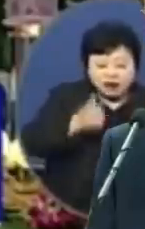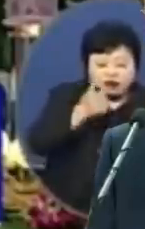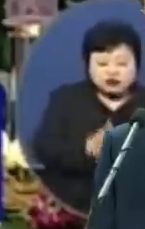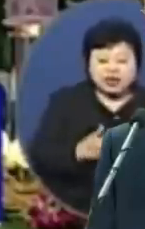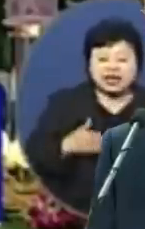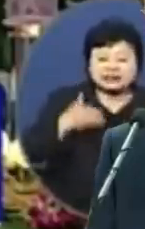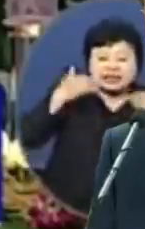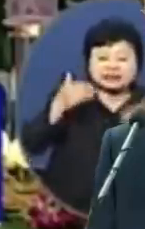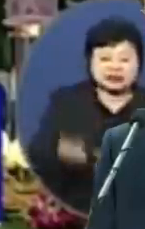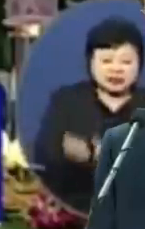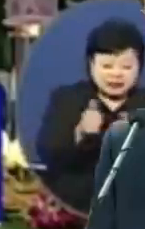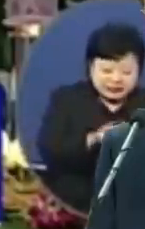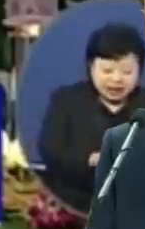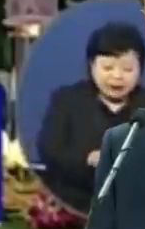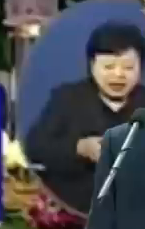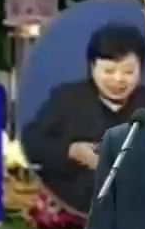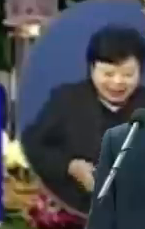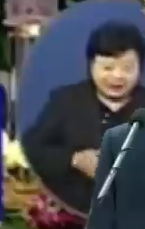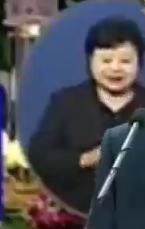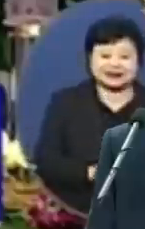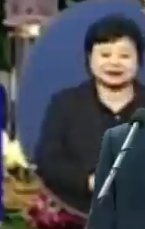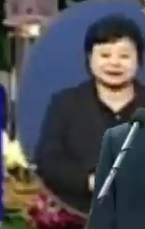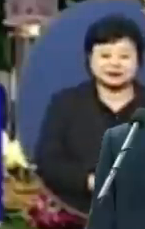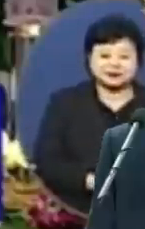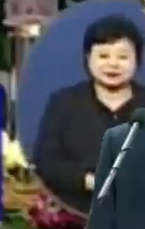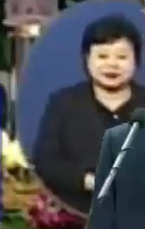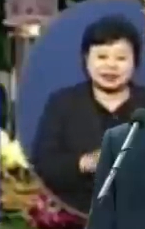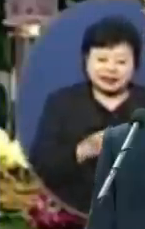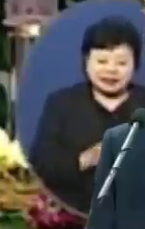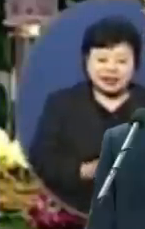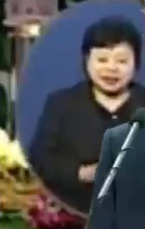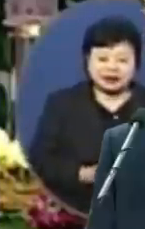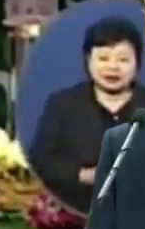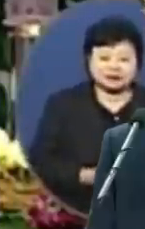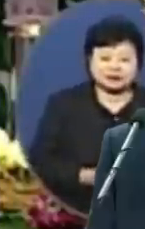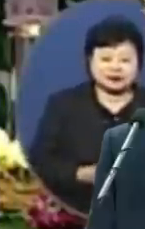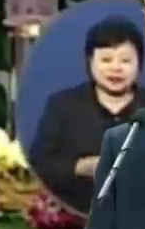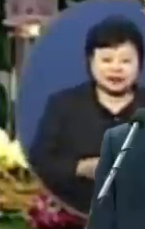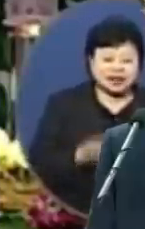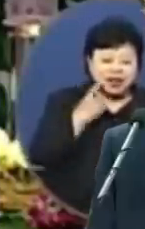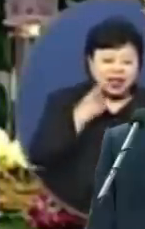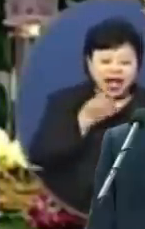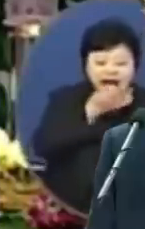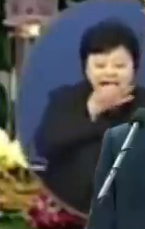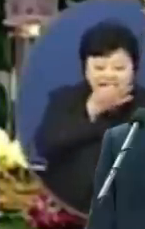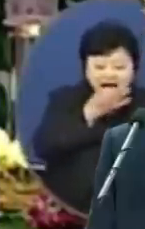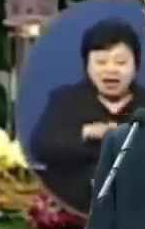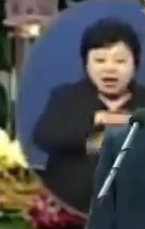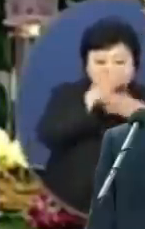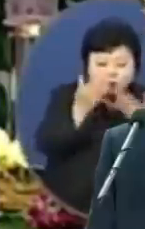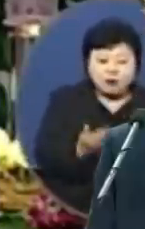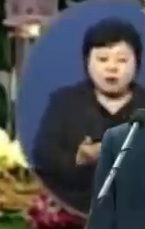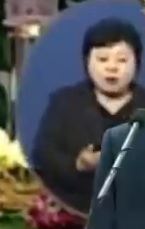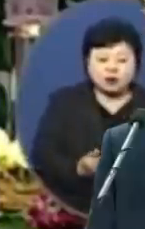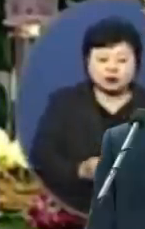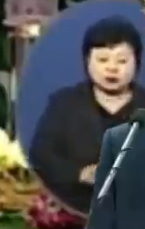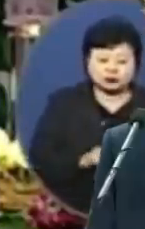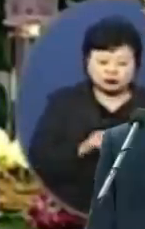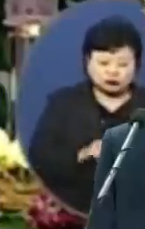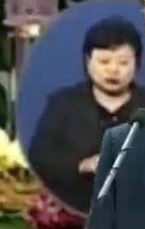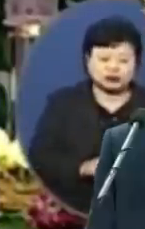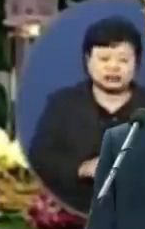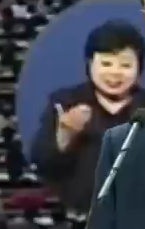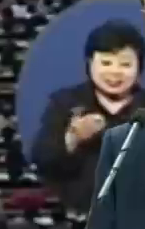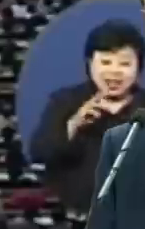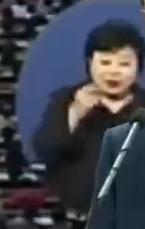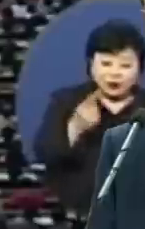죄가 장성한 즉 사망을 낳느니라. 그러므로 탐심과 욕심이 모든 사고 사건의 배후에 있다는